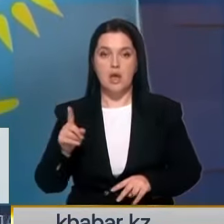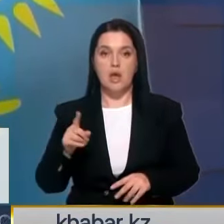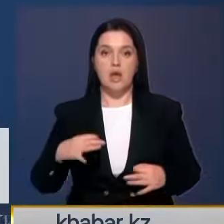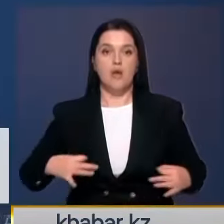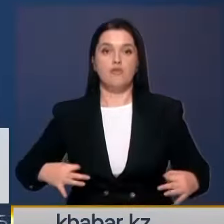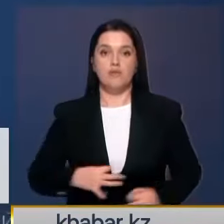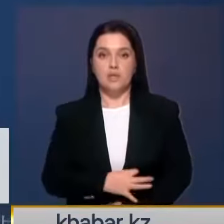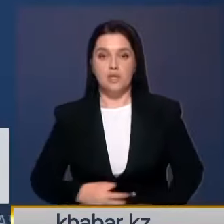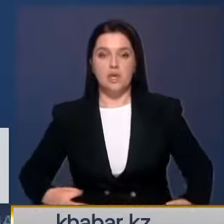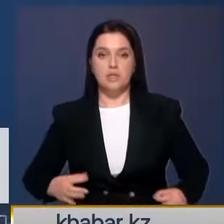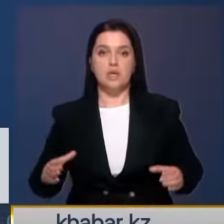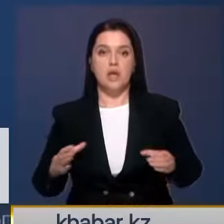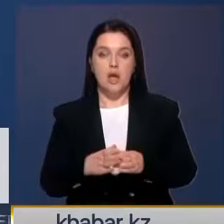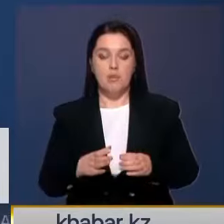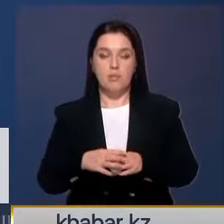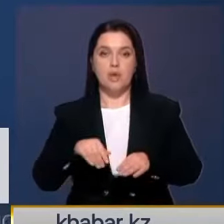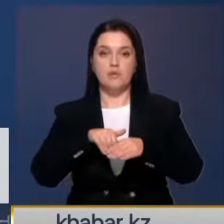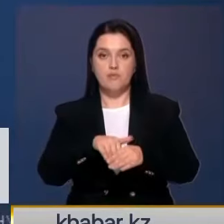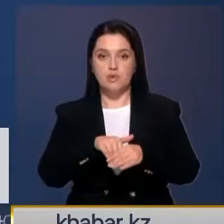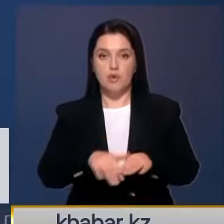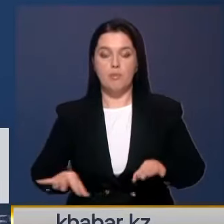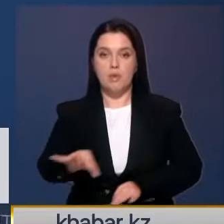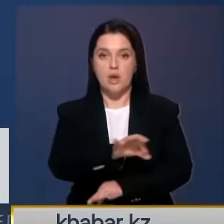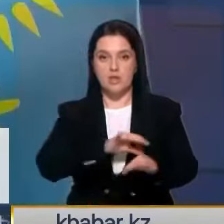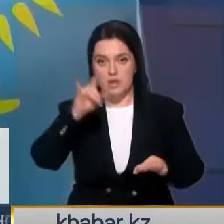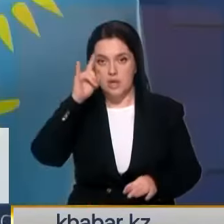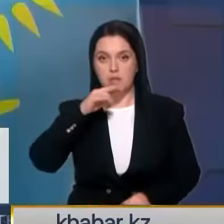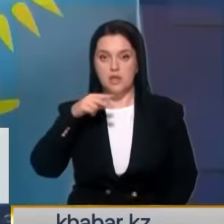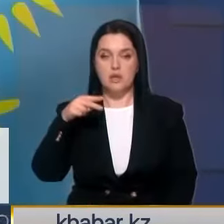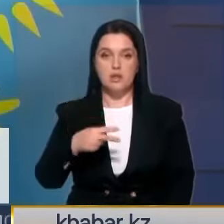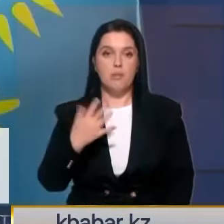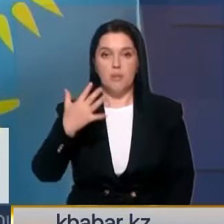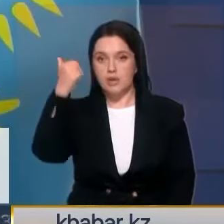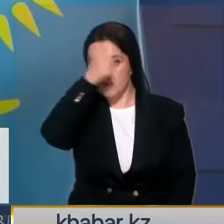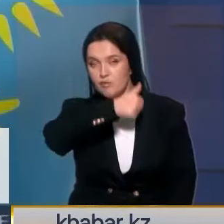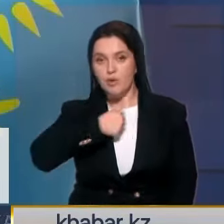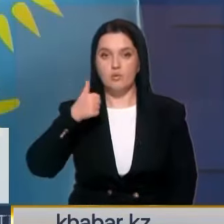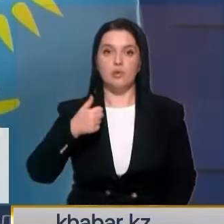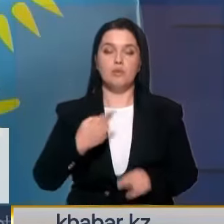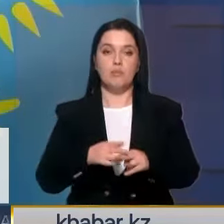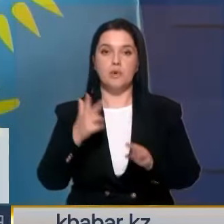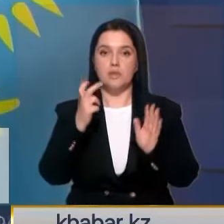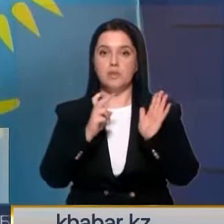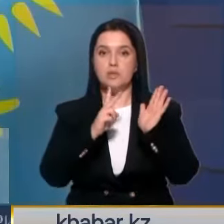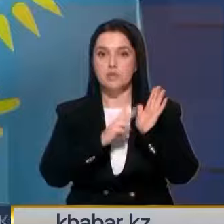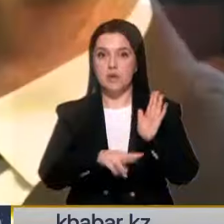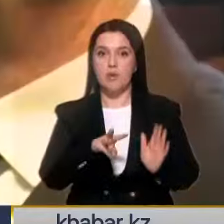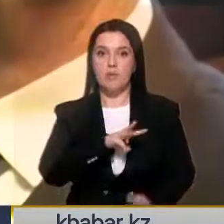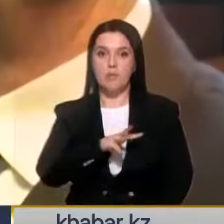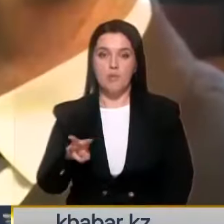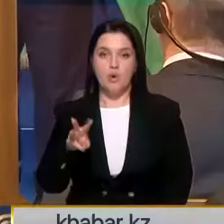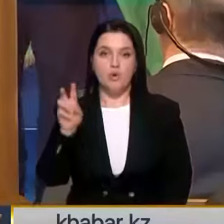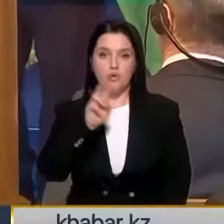проявляют интерес к инвестиционным проектам в Казахстане с 2005 года в нашу страну привлечены 370 млн долларов